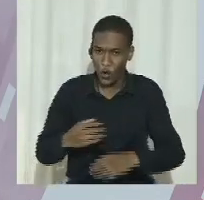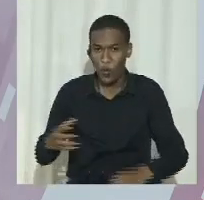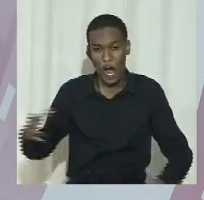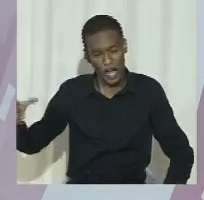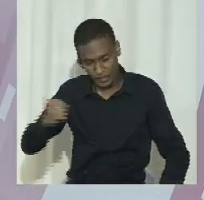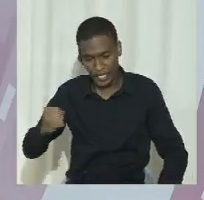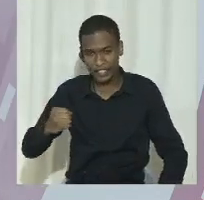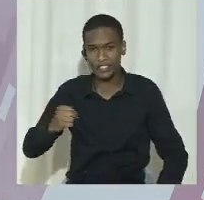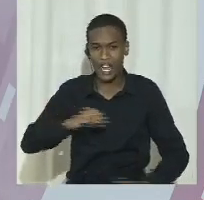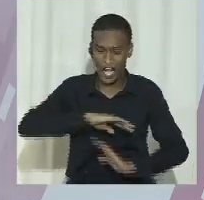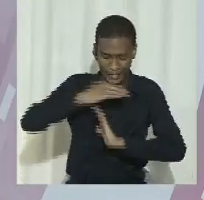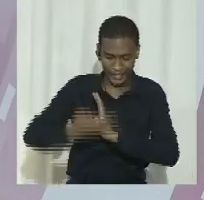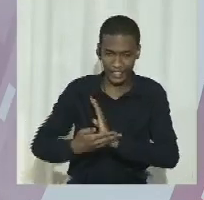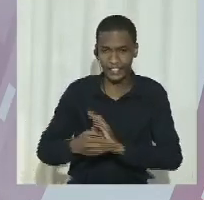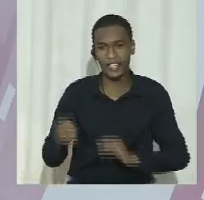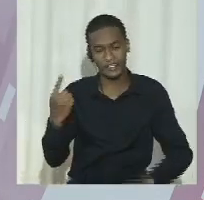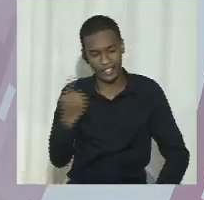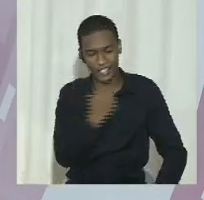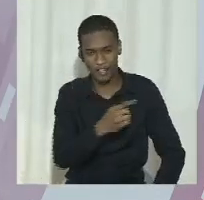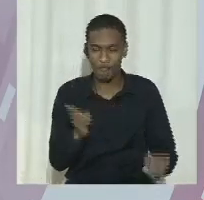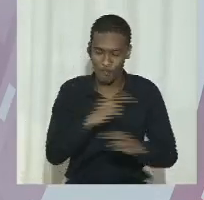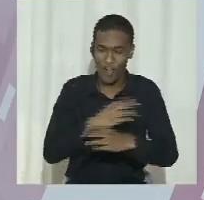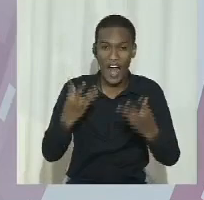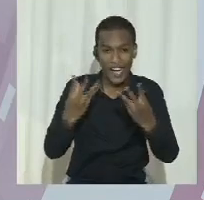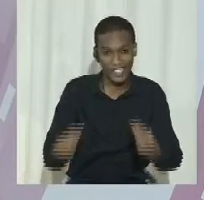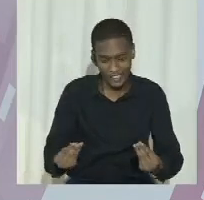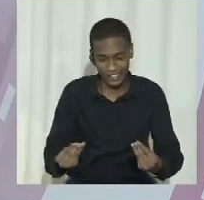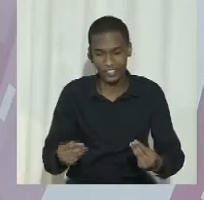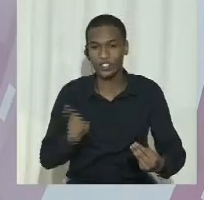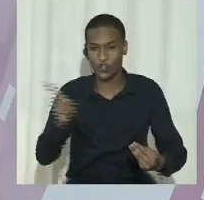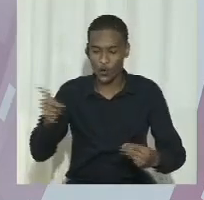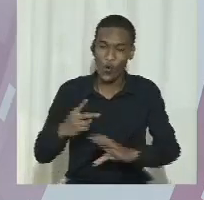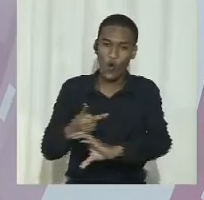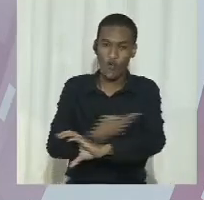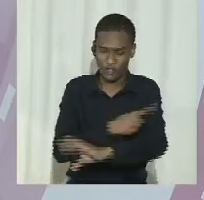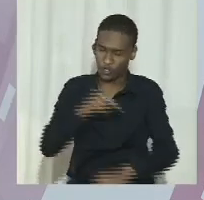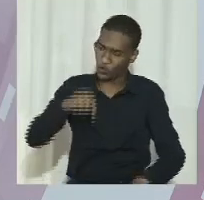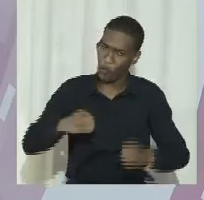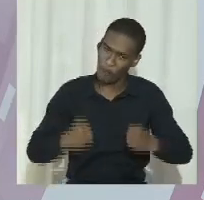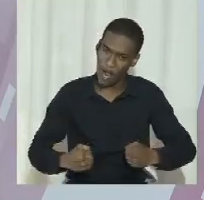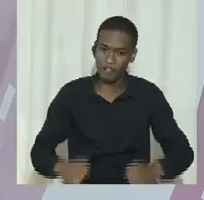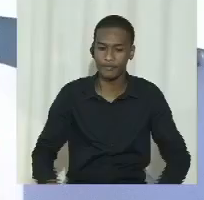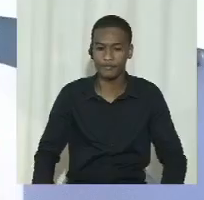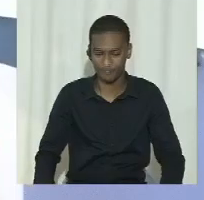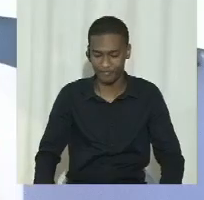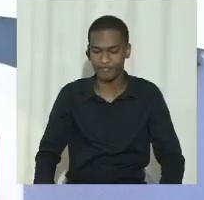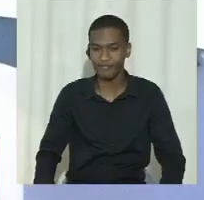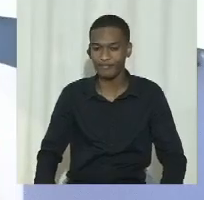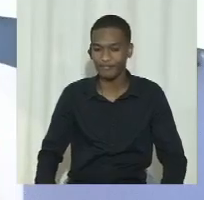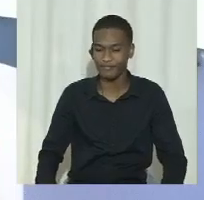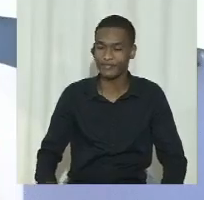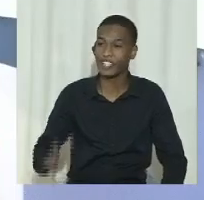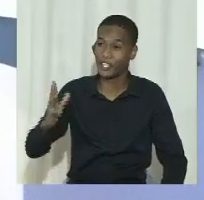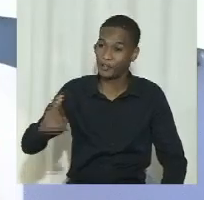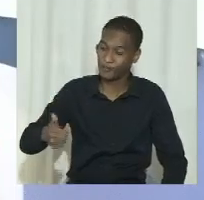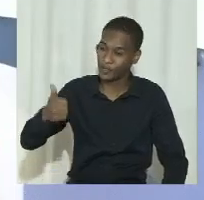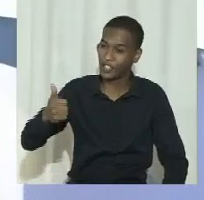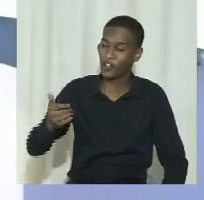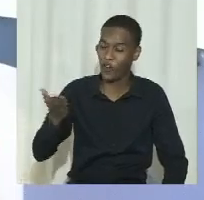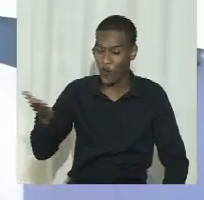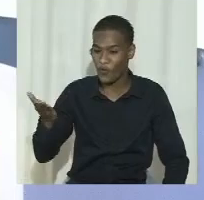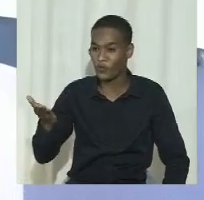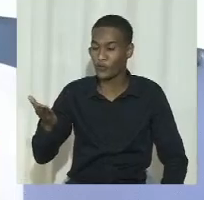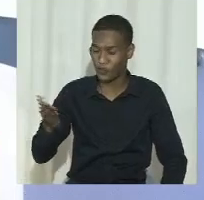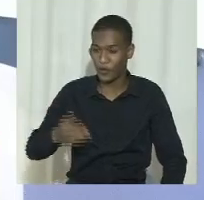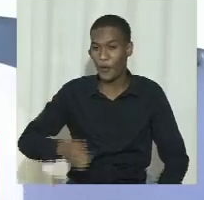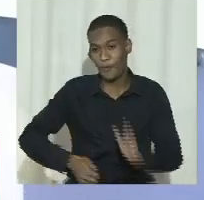sandavany a mba andresentsika nyity covid zay mafy dia mafy mihitsy a ankehitriny. Ankasitrahana indrindra ianao ministry ny